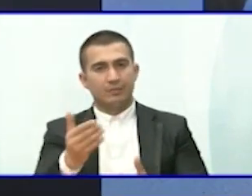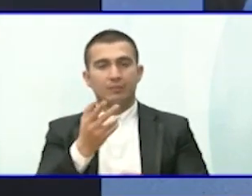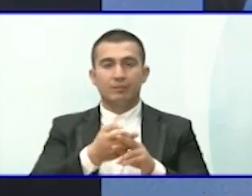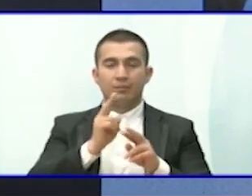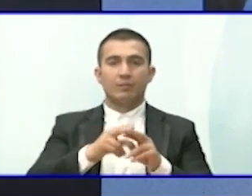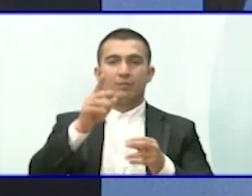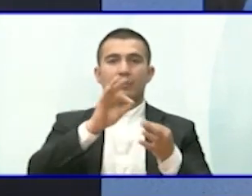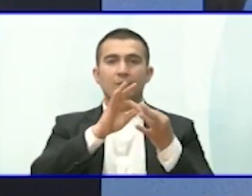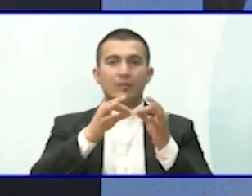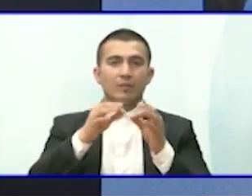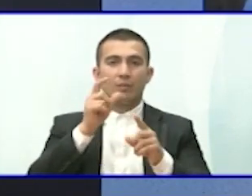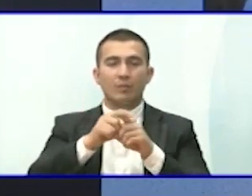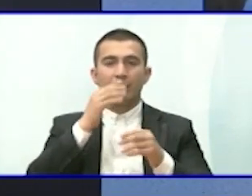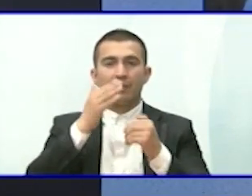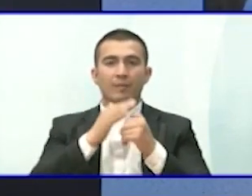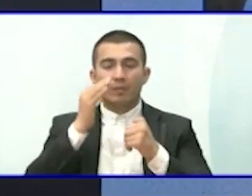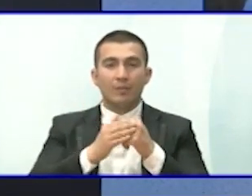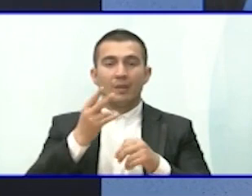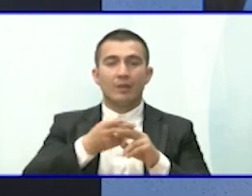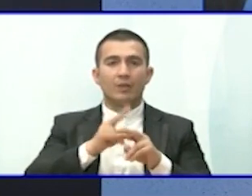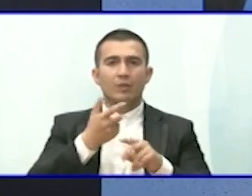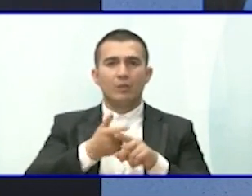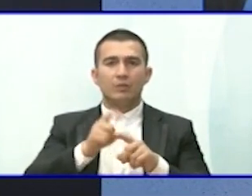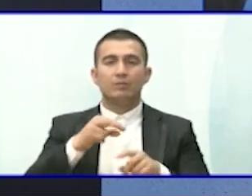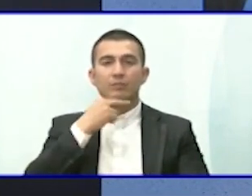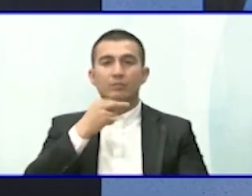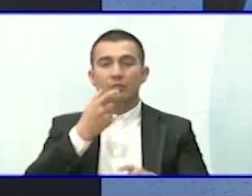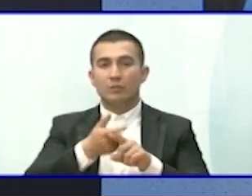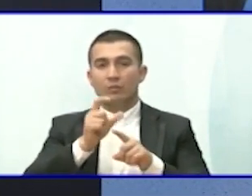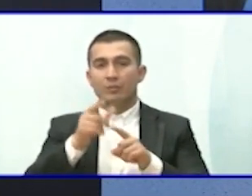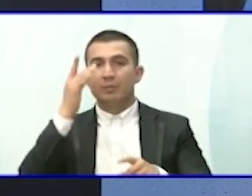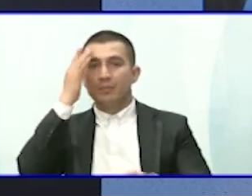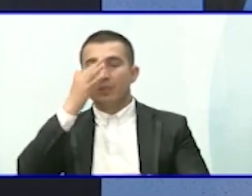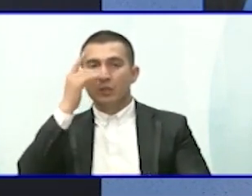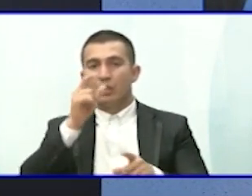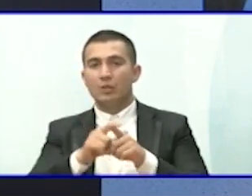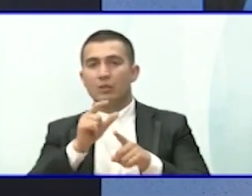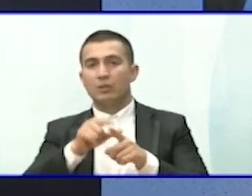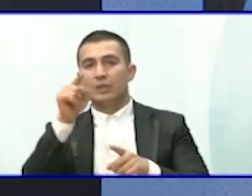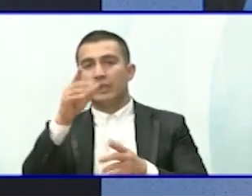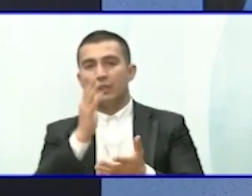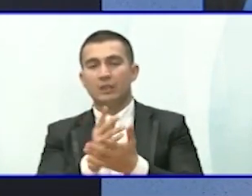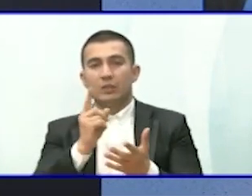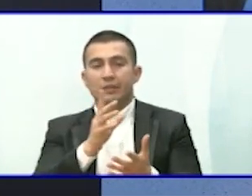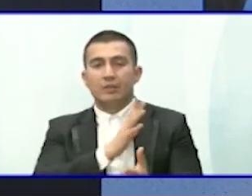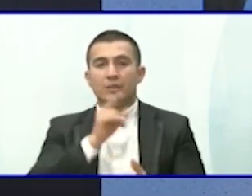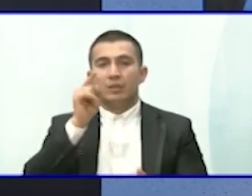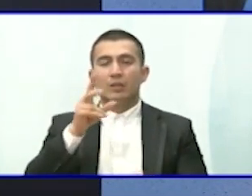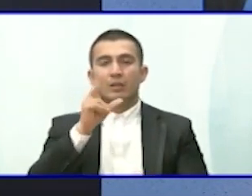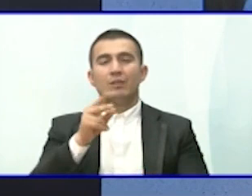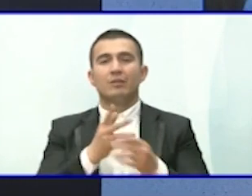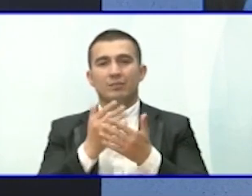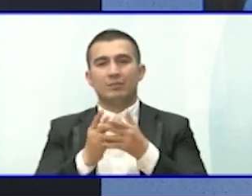падеже и еще обратите внимание на глагол мечтать для того чтобы выразить